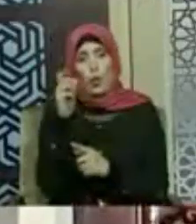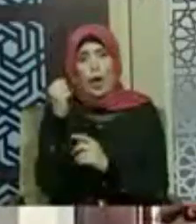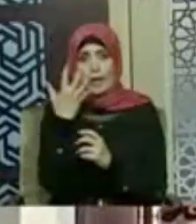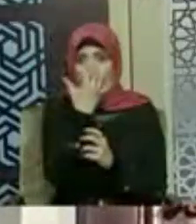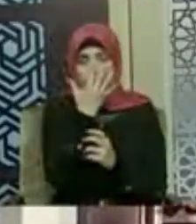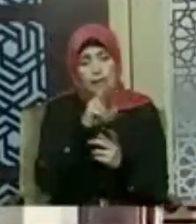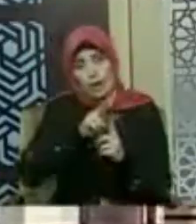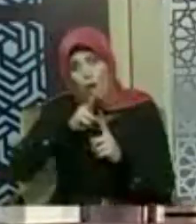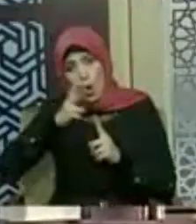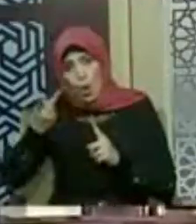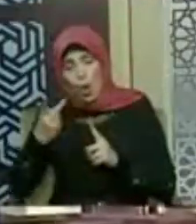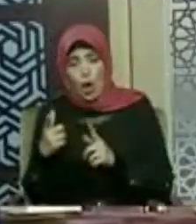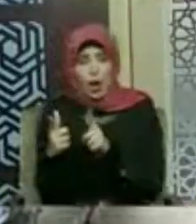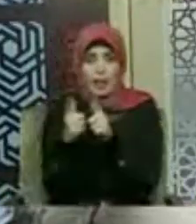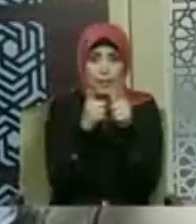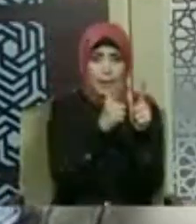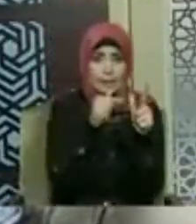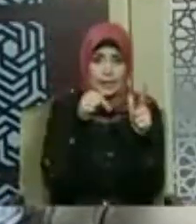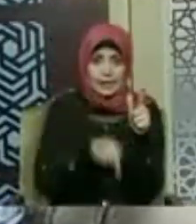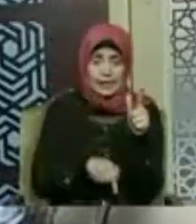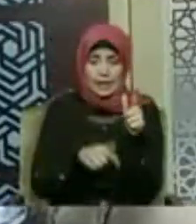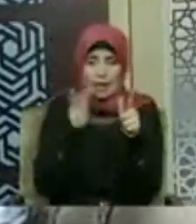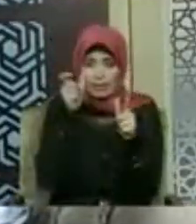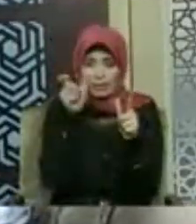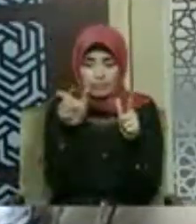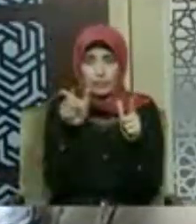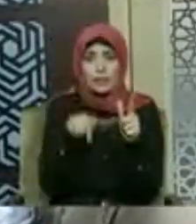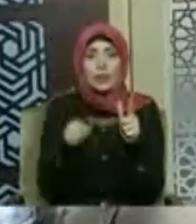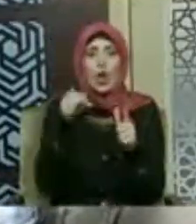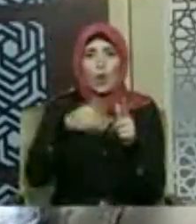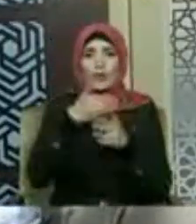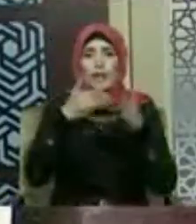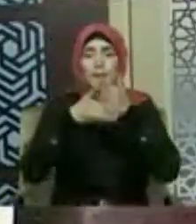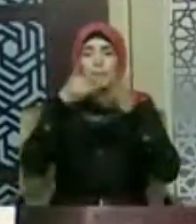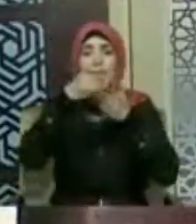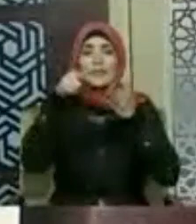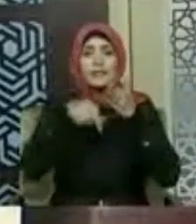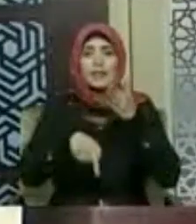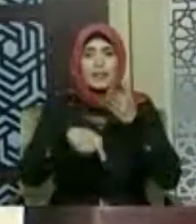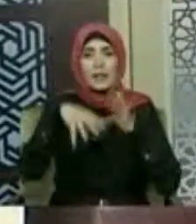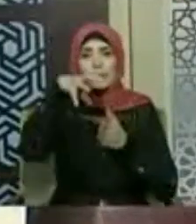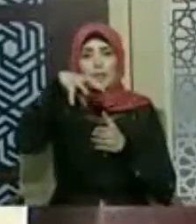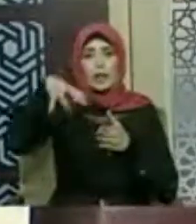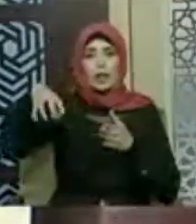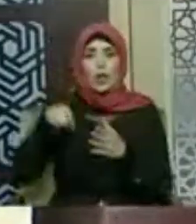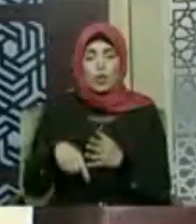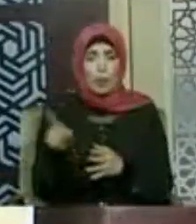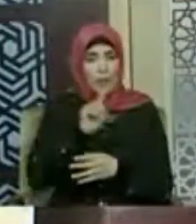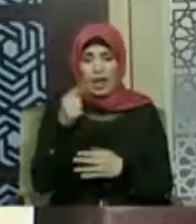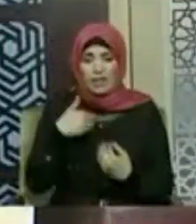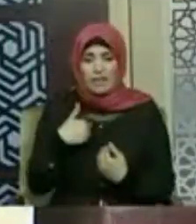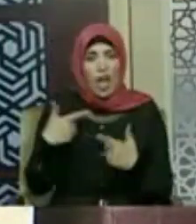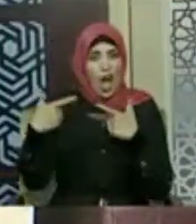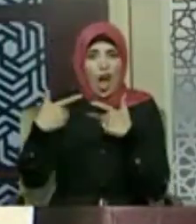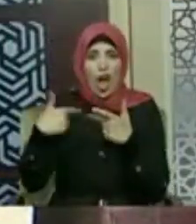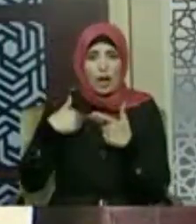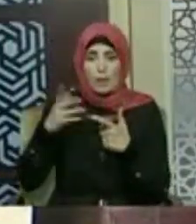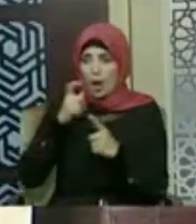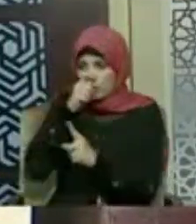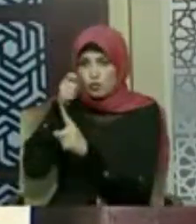تبنى الأمم. نحن لسنا أهل حرب ولا اعتداء، ولكن كما قال